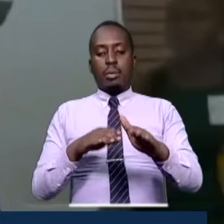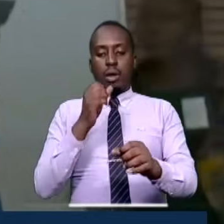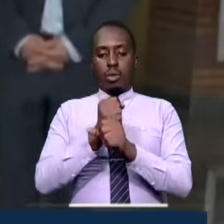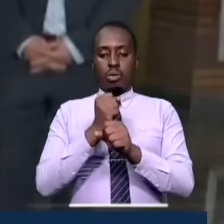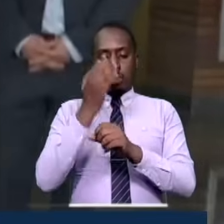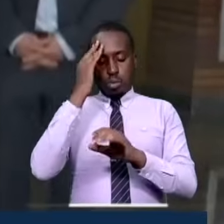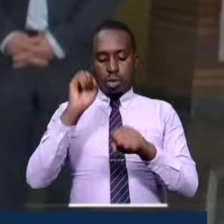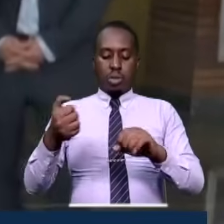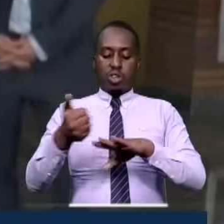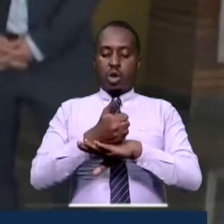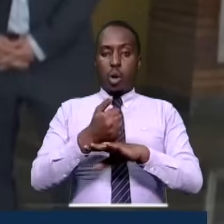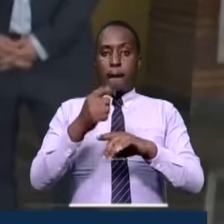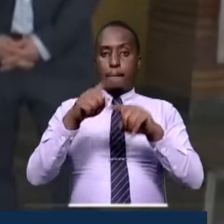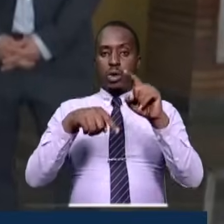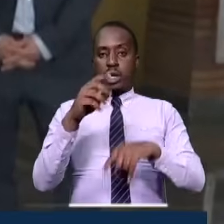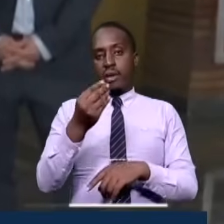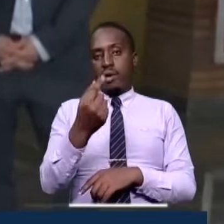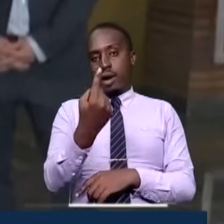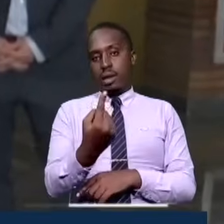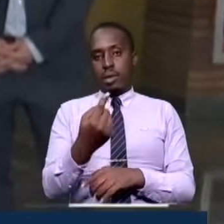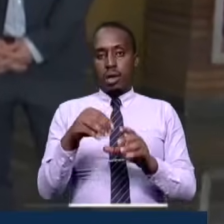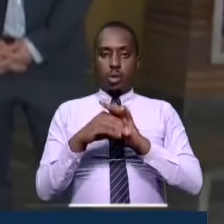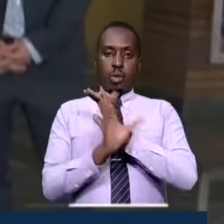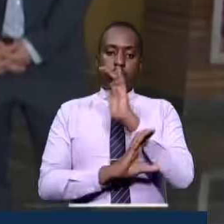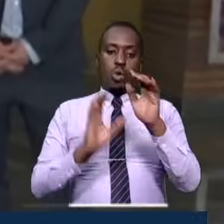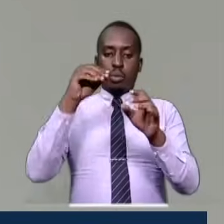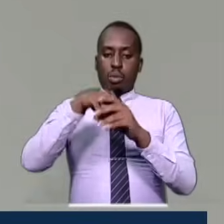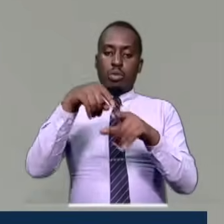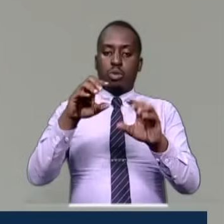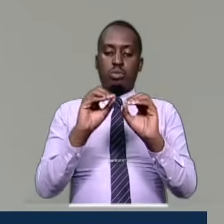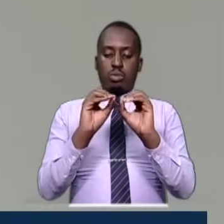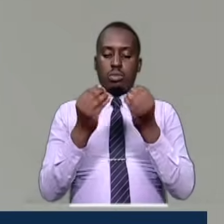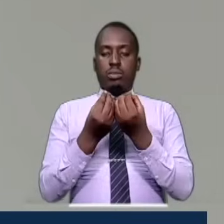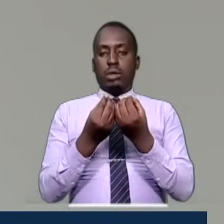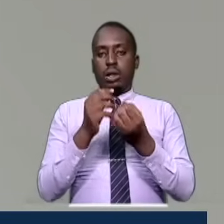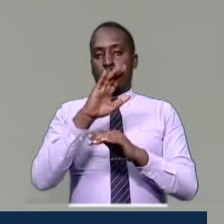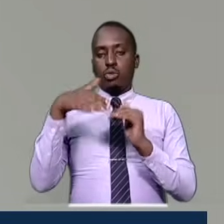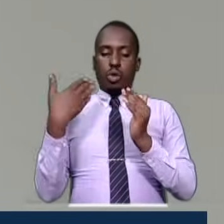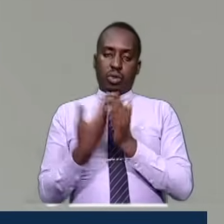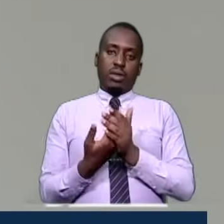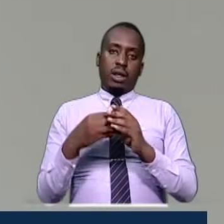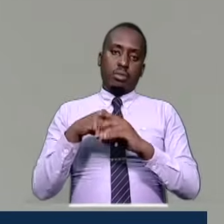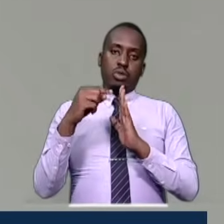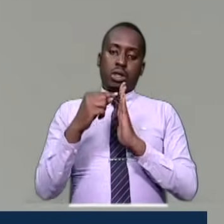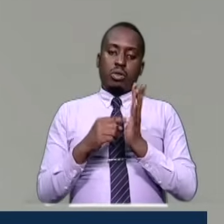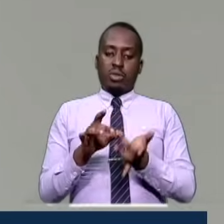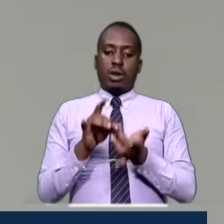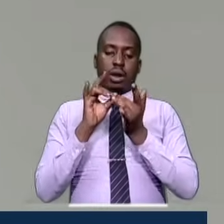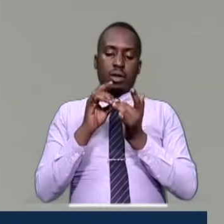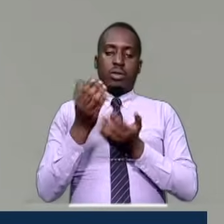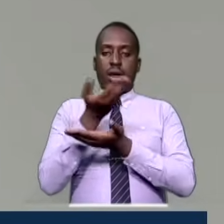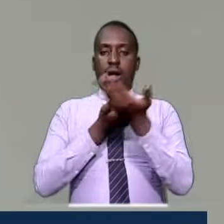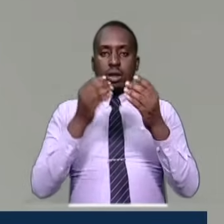gushyiraho politike y'ifaranga rimwe ku bihugu bigize uyu muryango ibi byose rero ni mu ngingo zihariye